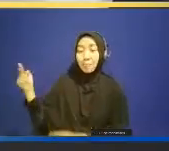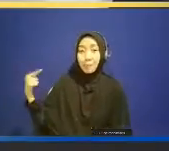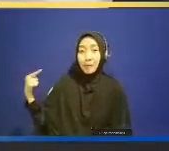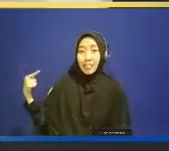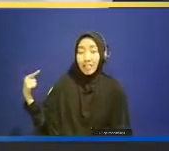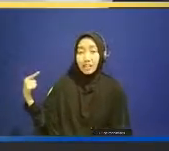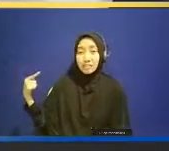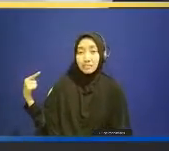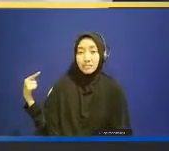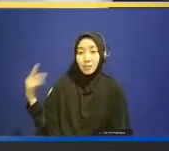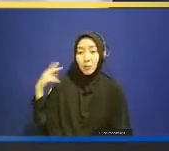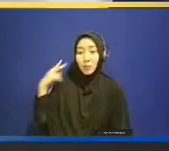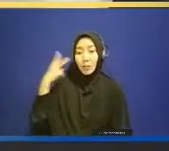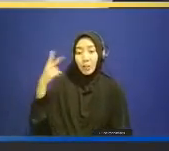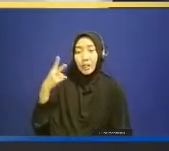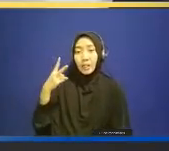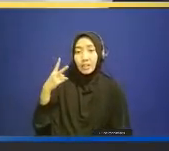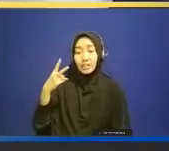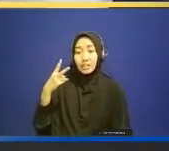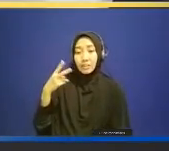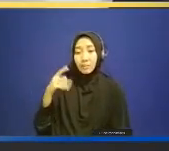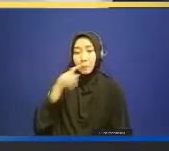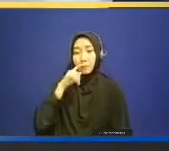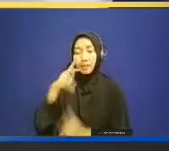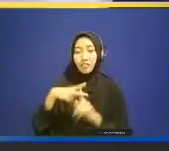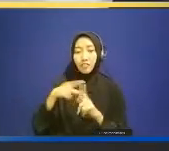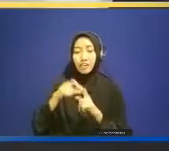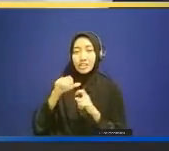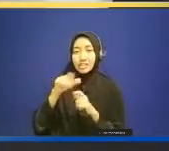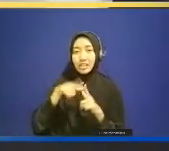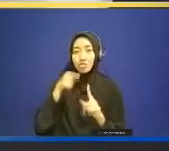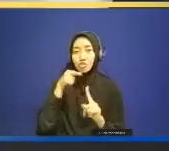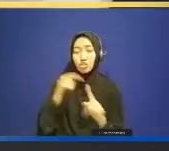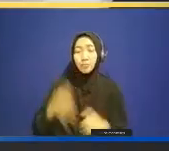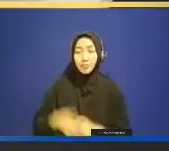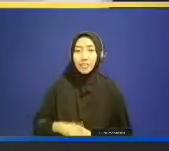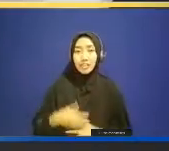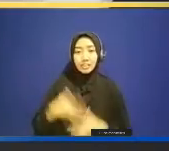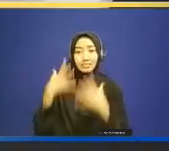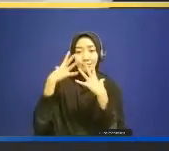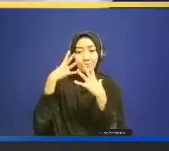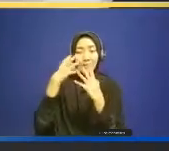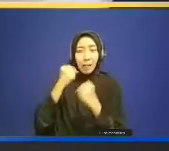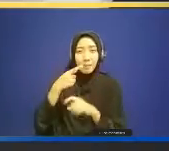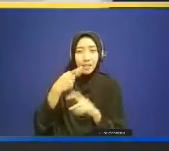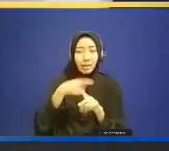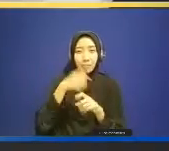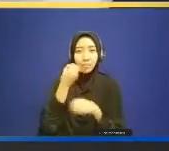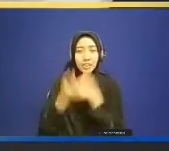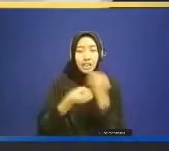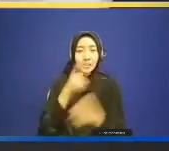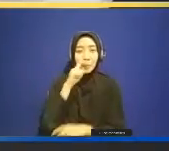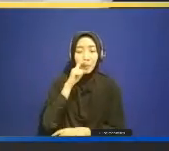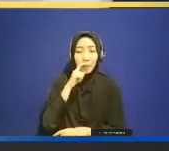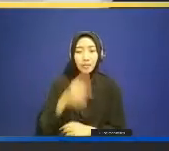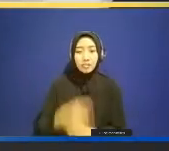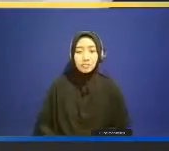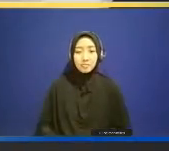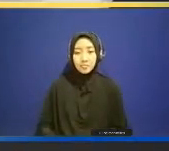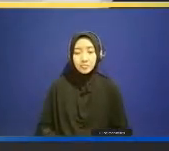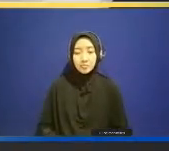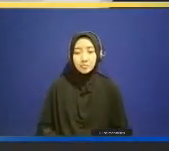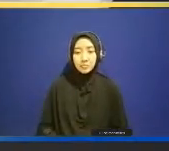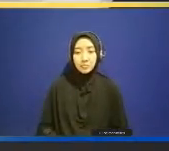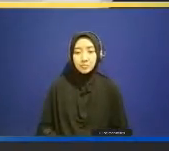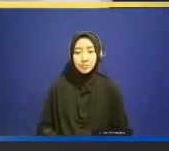kalau misalnya kita Nike Faisal nya pertanyaannya yang saya tangkap dari penjelasan Bapak adalah substance over